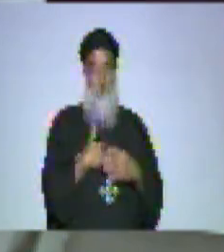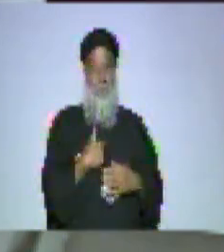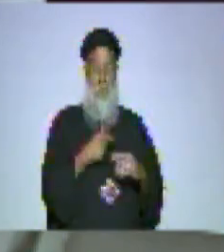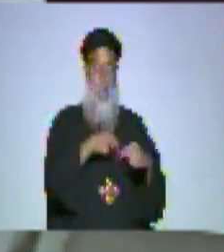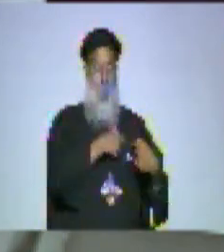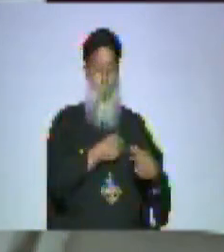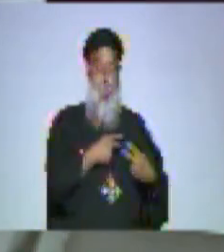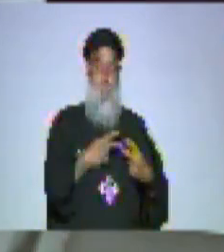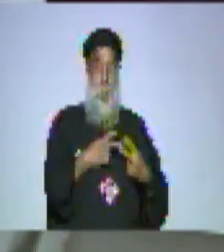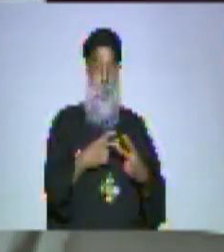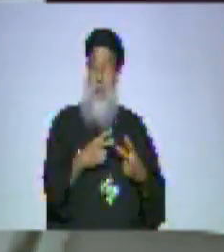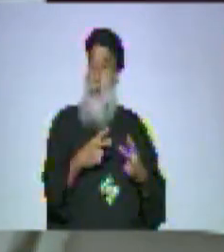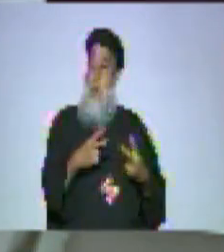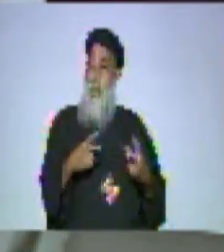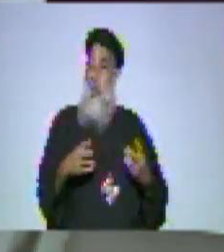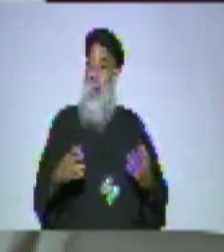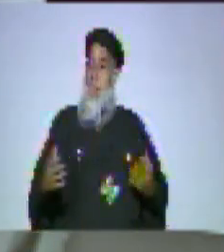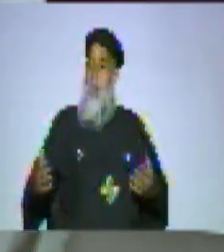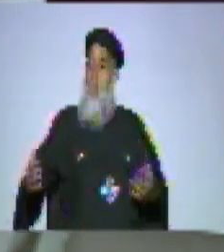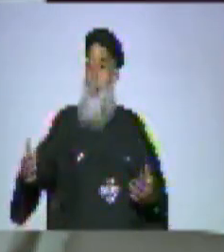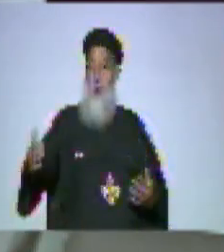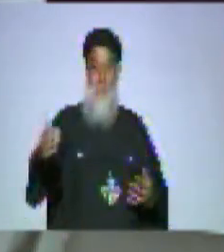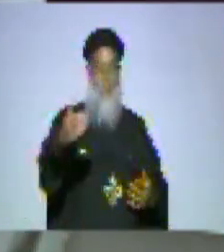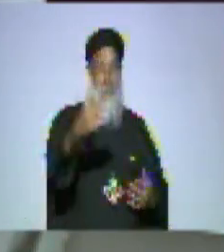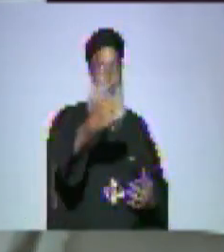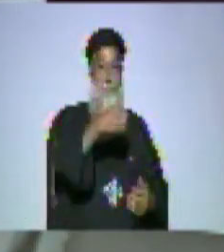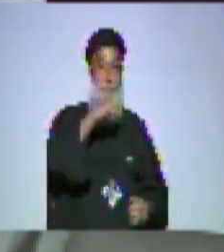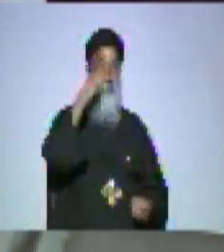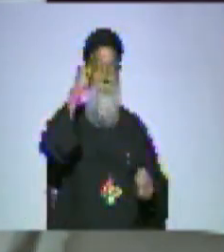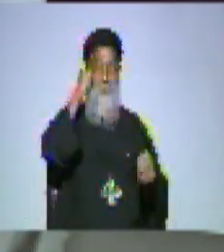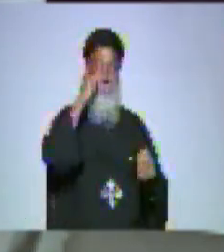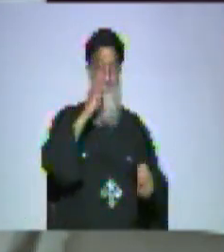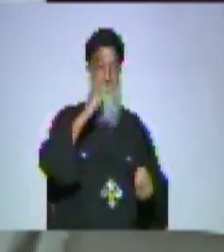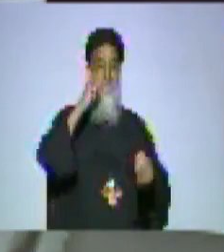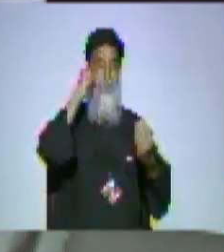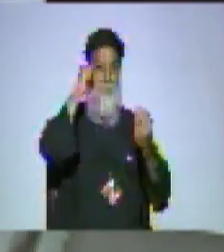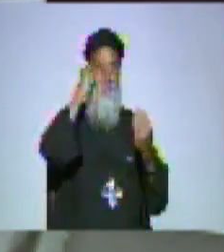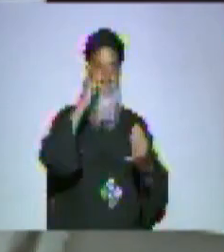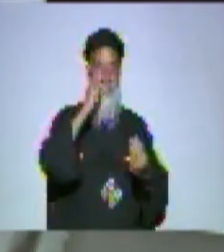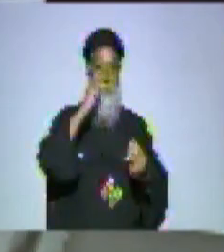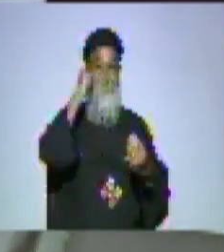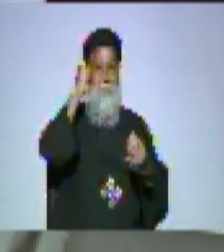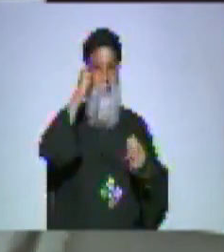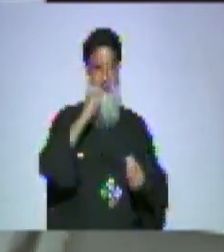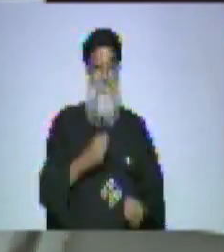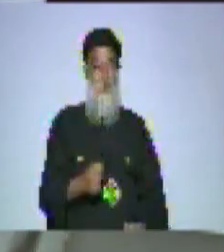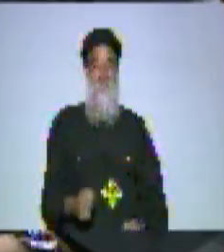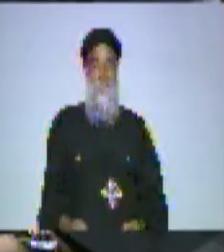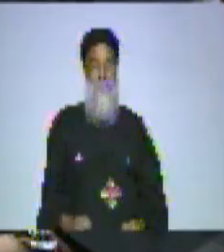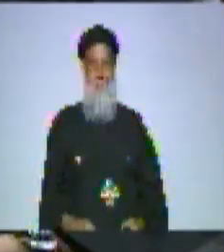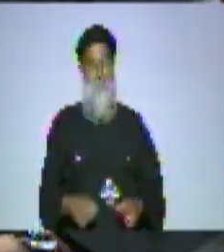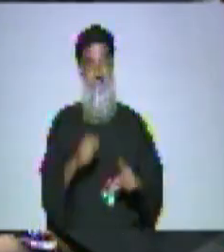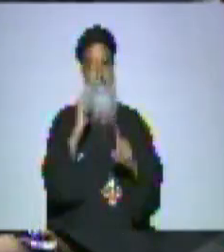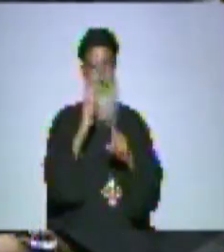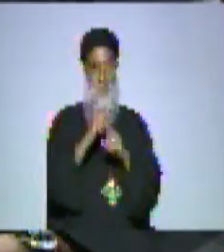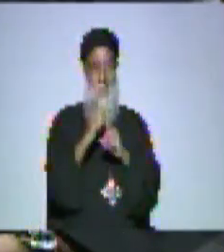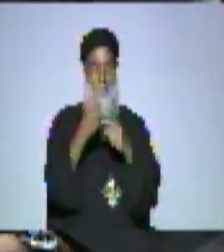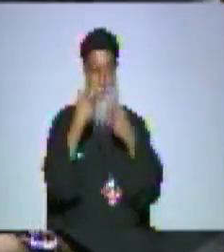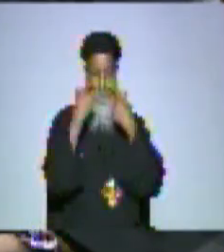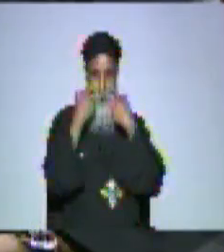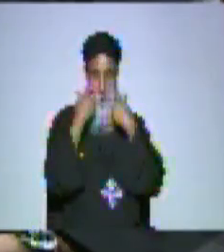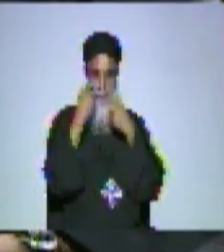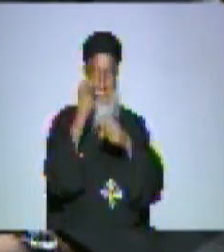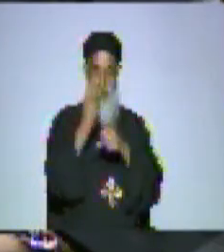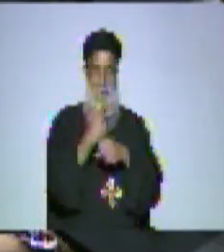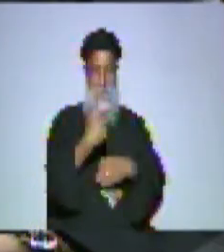المنفتح على الاخرين استحمل يعني يتحمل عليك كده ان انا يعني ابص الخطيه نفسي يعني